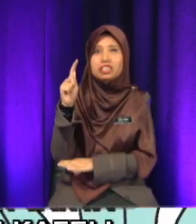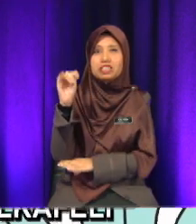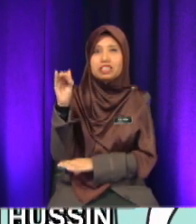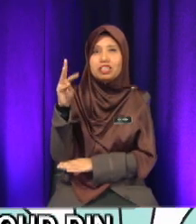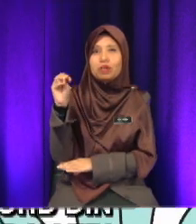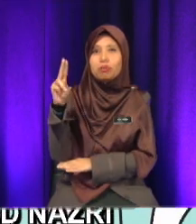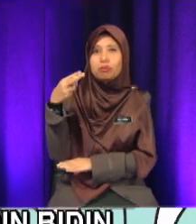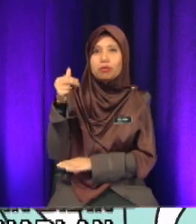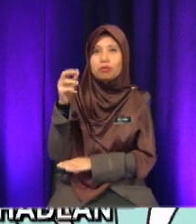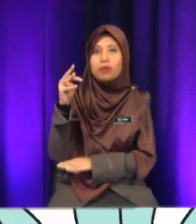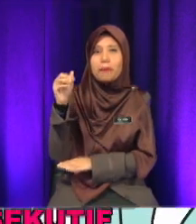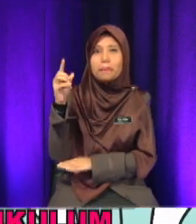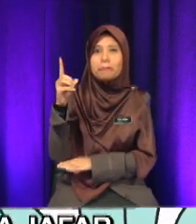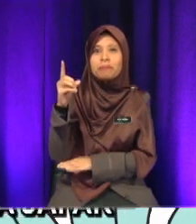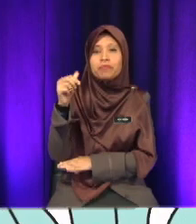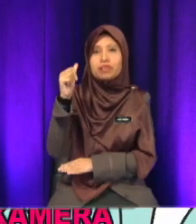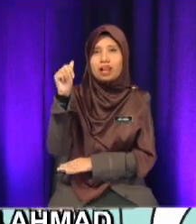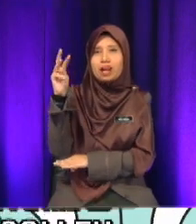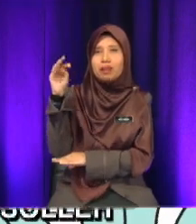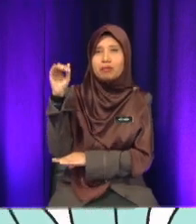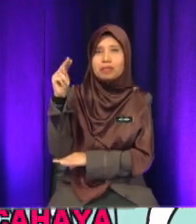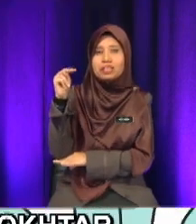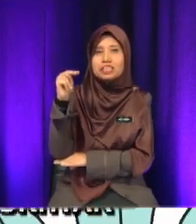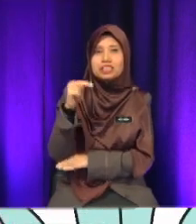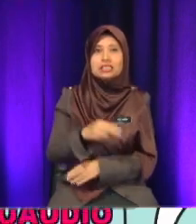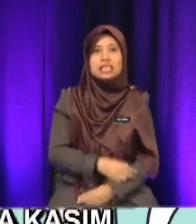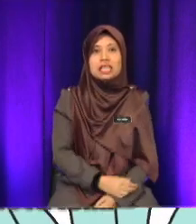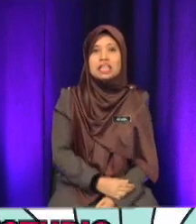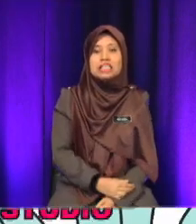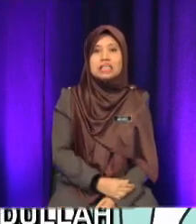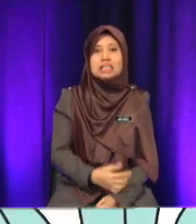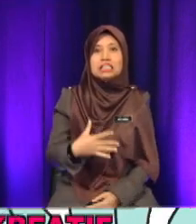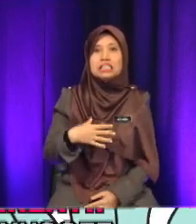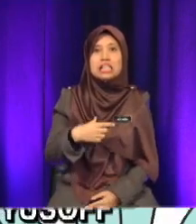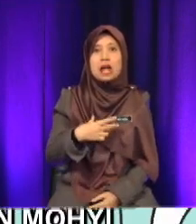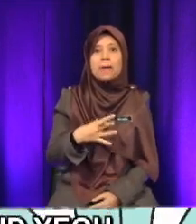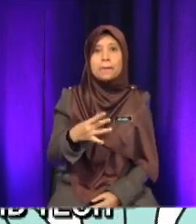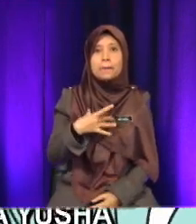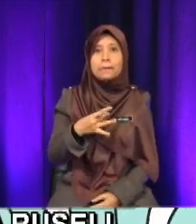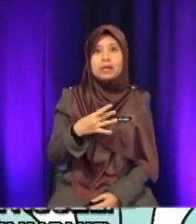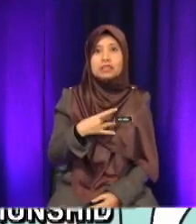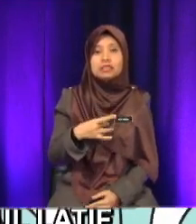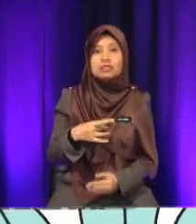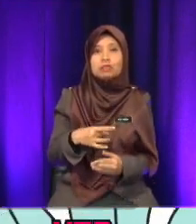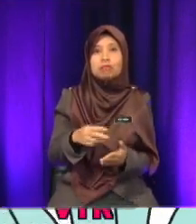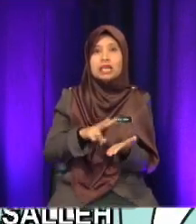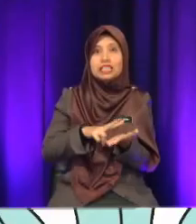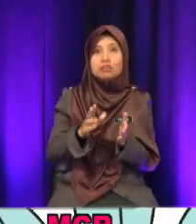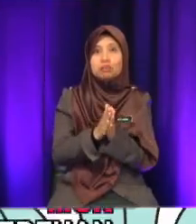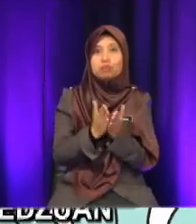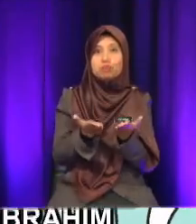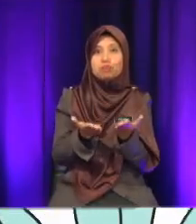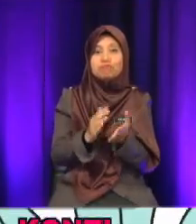Muhammad Amin Hobi saya baca buku